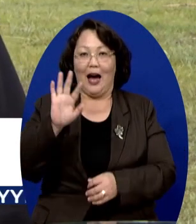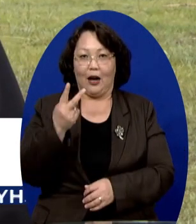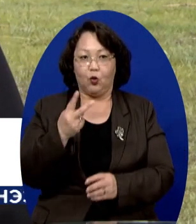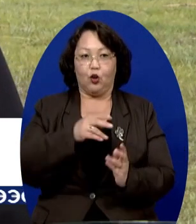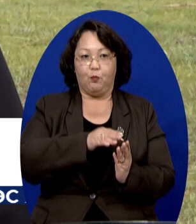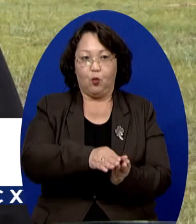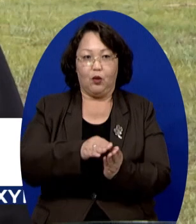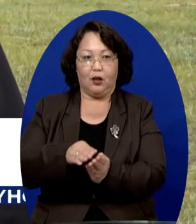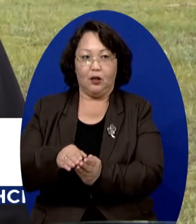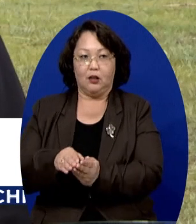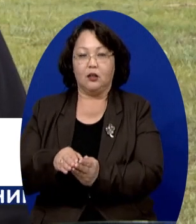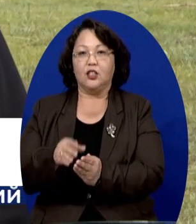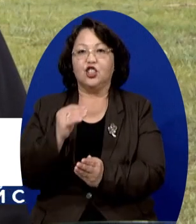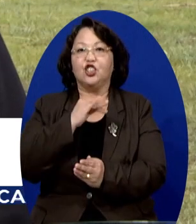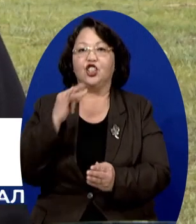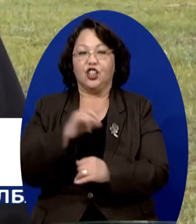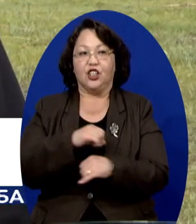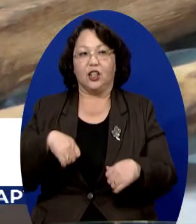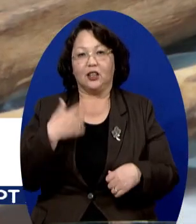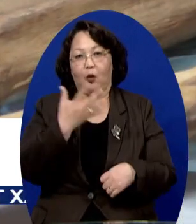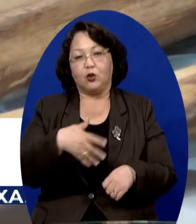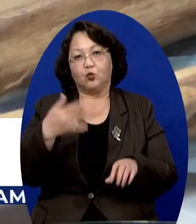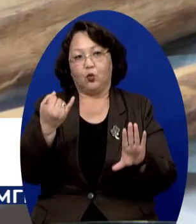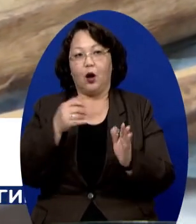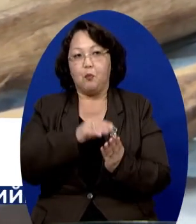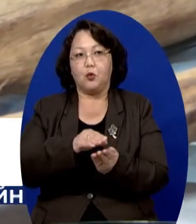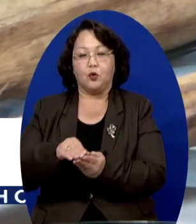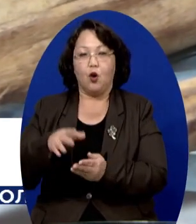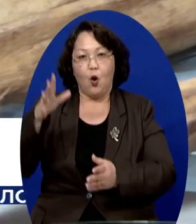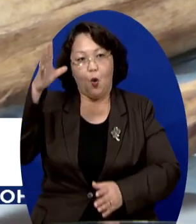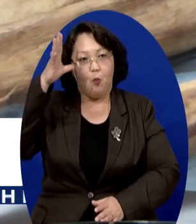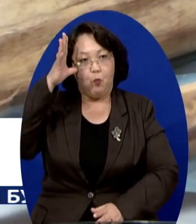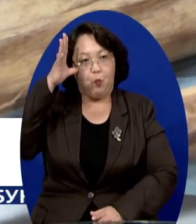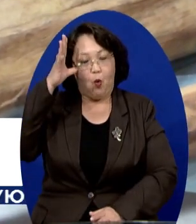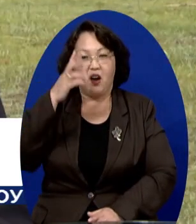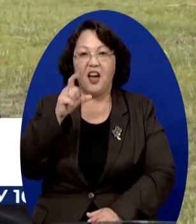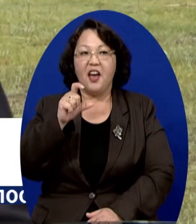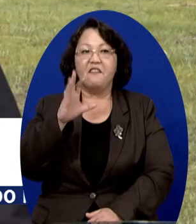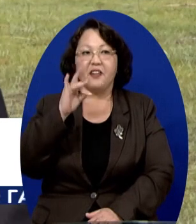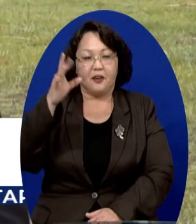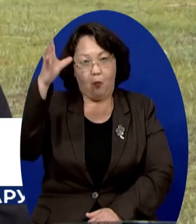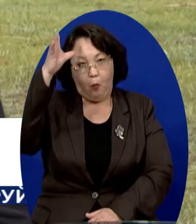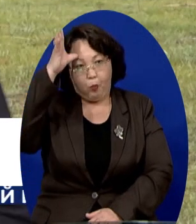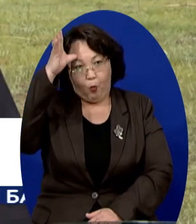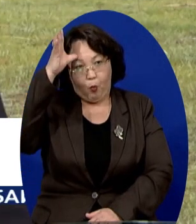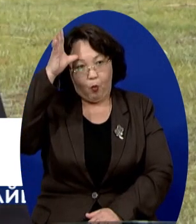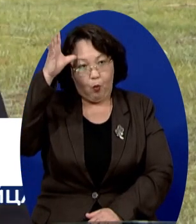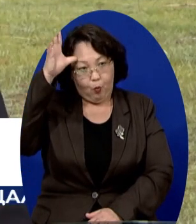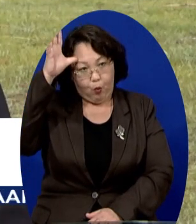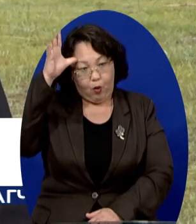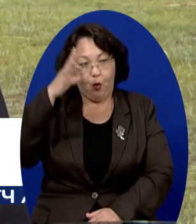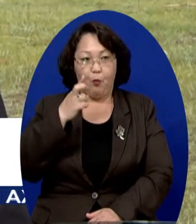гэдэг 5-6 жижиг мөнштэй. Бугын иврэл одоо хүннүгийн юм уу одоо оршуулгаас дараагийн үеийн оршуулгаас